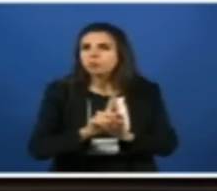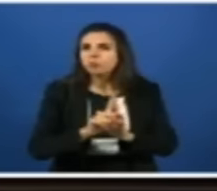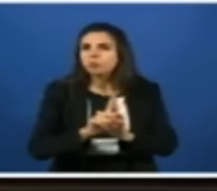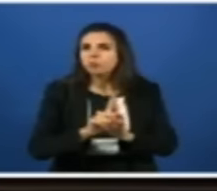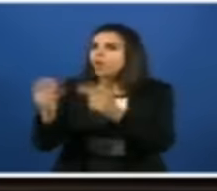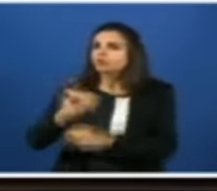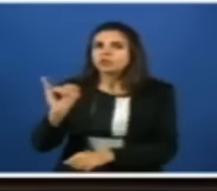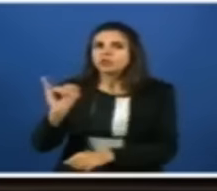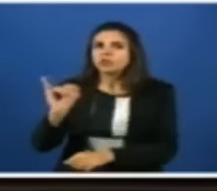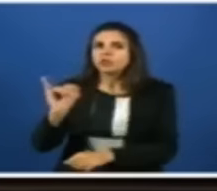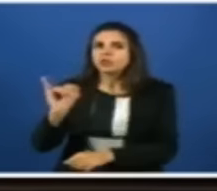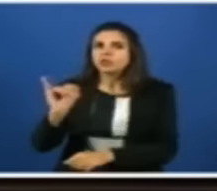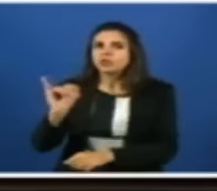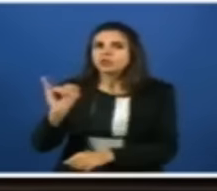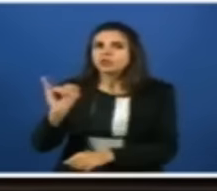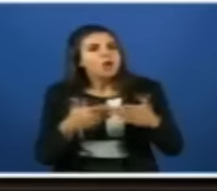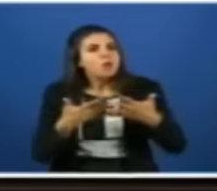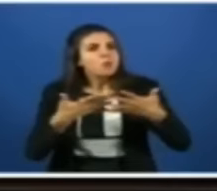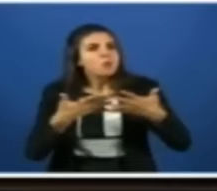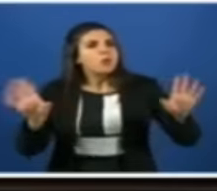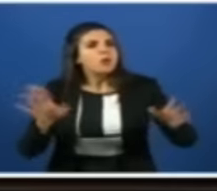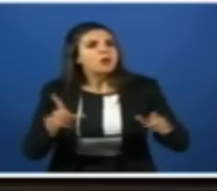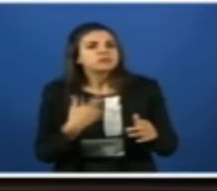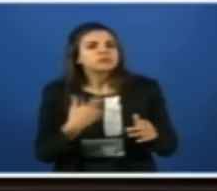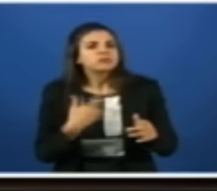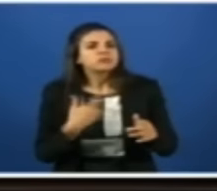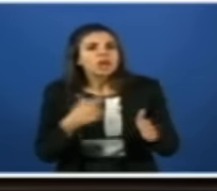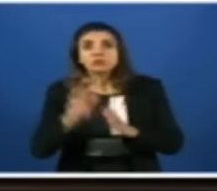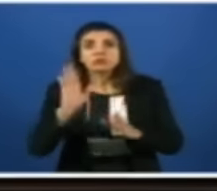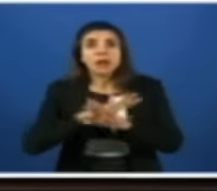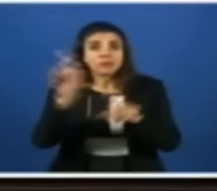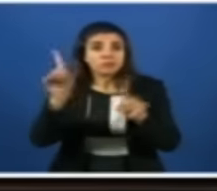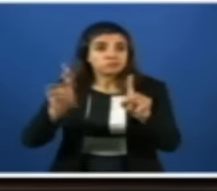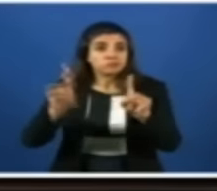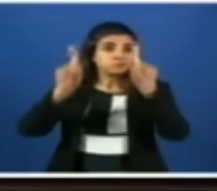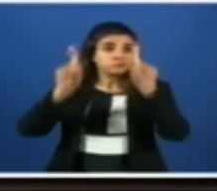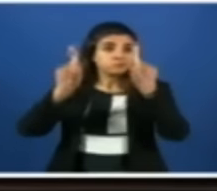kımıldamıyor. Bunlar niye böyle büyük büyük işlere giriyorlar?